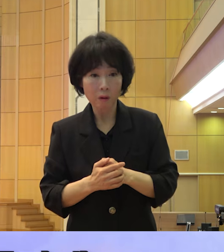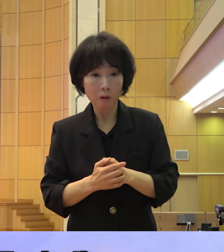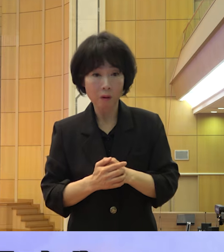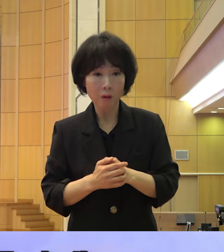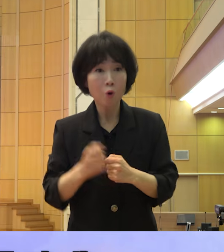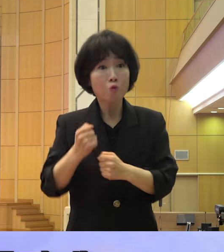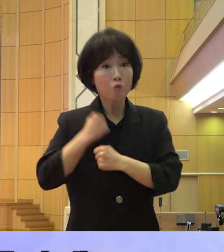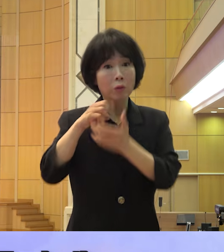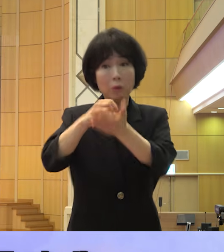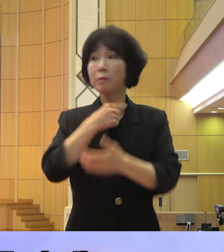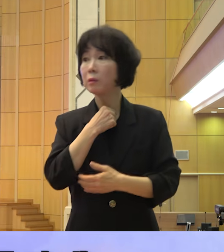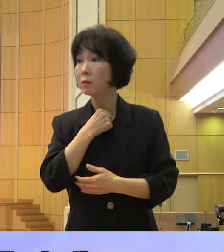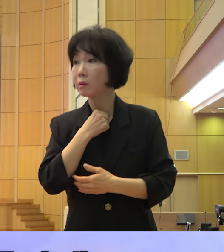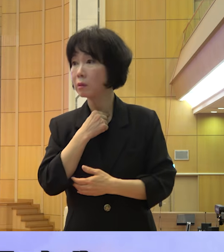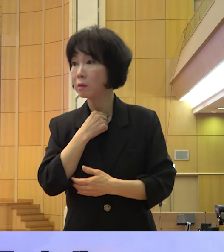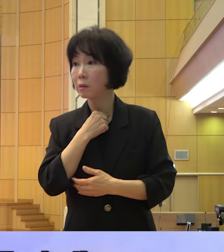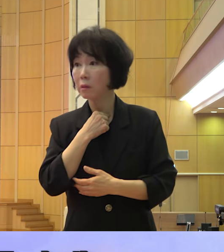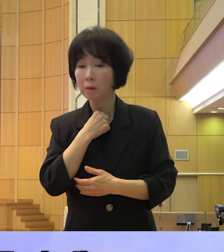갔더니